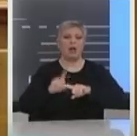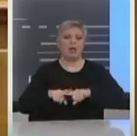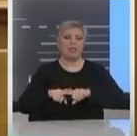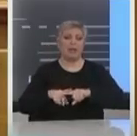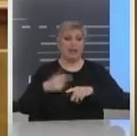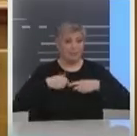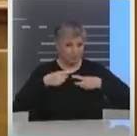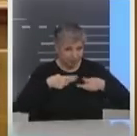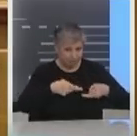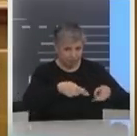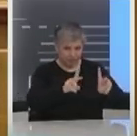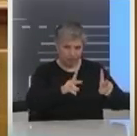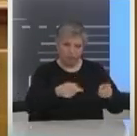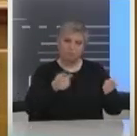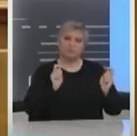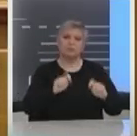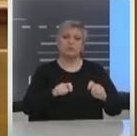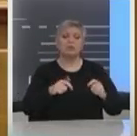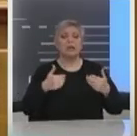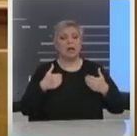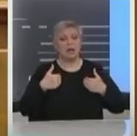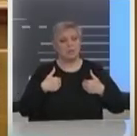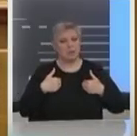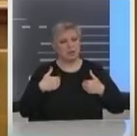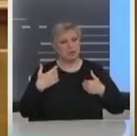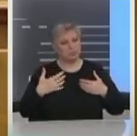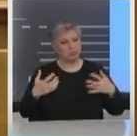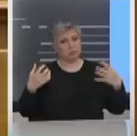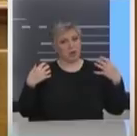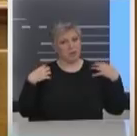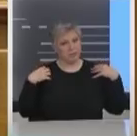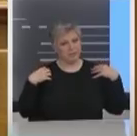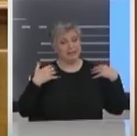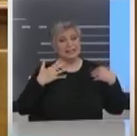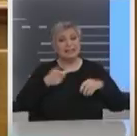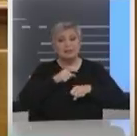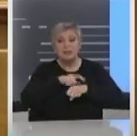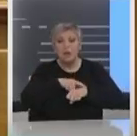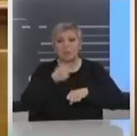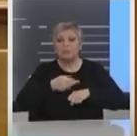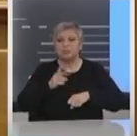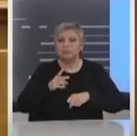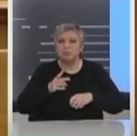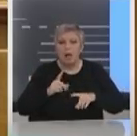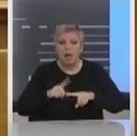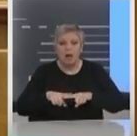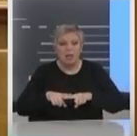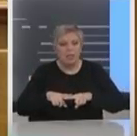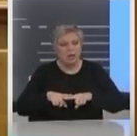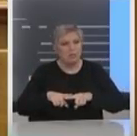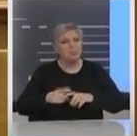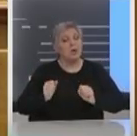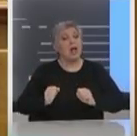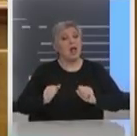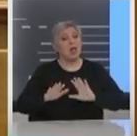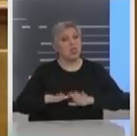δημοκρατική παράταξη με υπεύθυνη παρουσία στις κρίσιμες στιγμές της ελληνικής ιστορίας. Είμαστε εδώ.